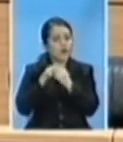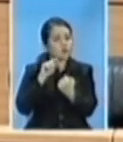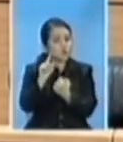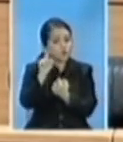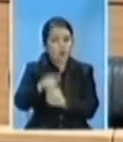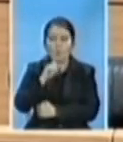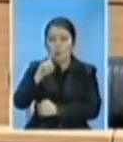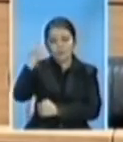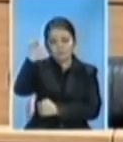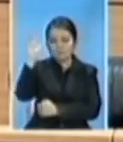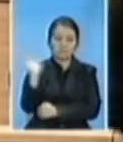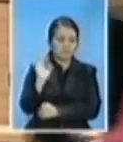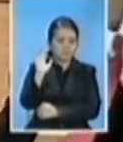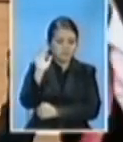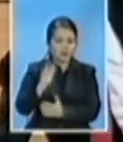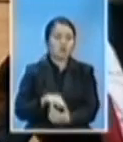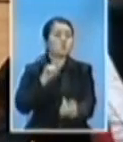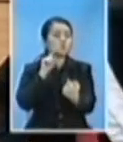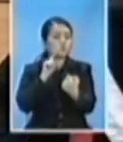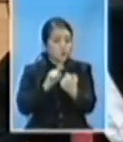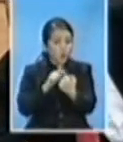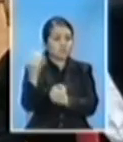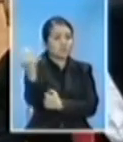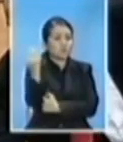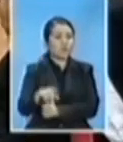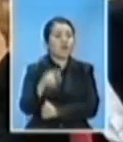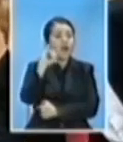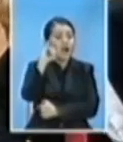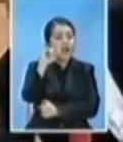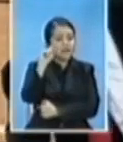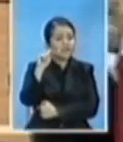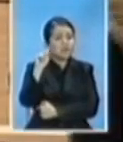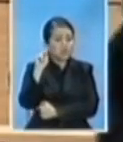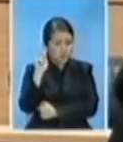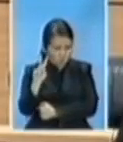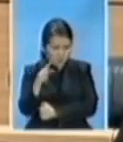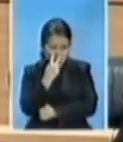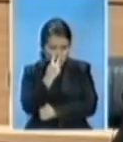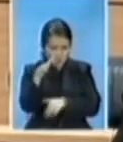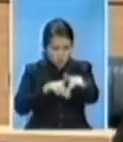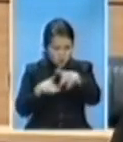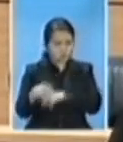ย่าไปว่าทักษิณเขาเลยครับเรื่อง ITV เป็นเรื่องที่เจ็บปวดที่สุดที่พี่น้องจะต้